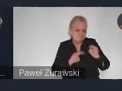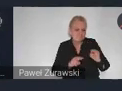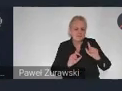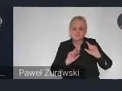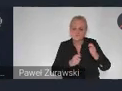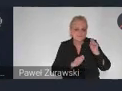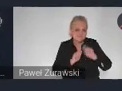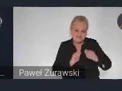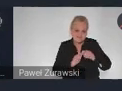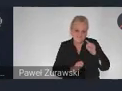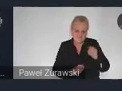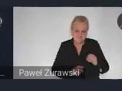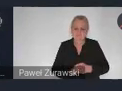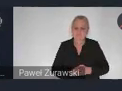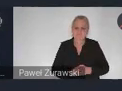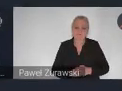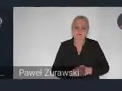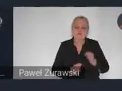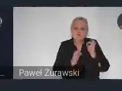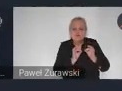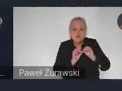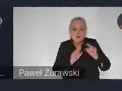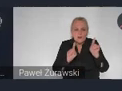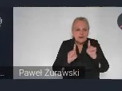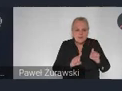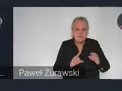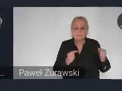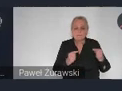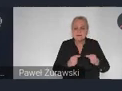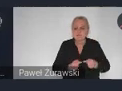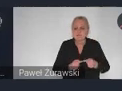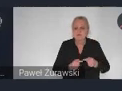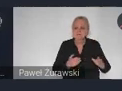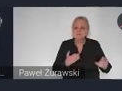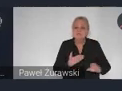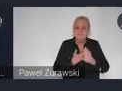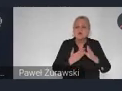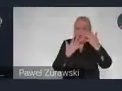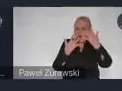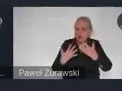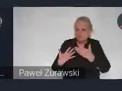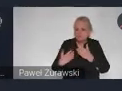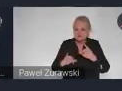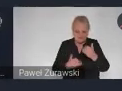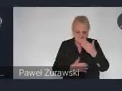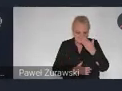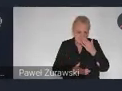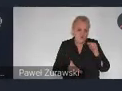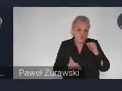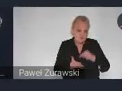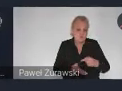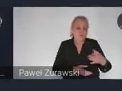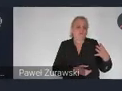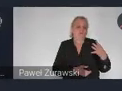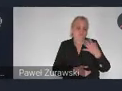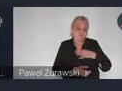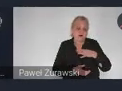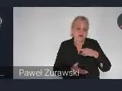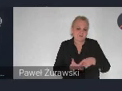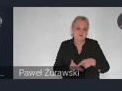na szczegóły dotyczące przedstawionych kalkulacji w tej sytuacji warto